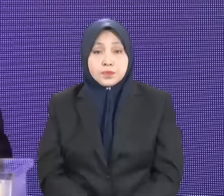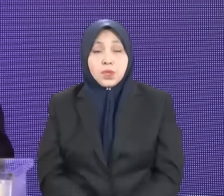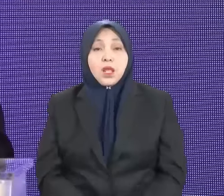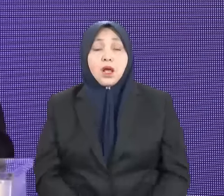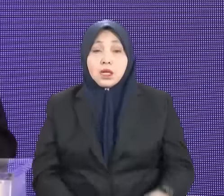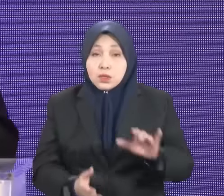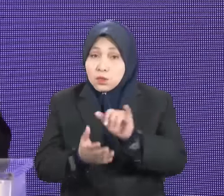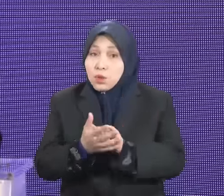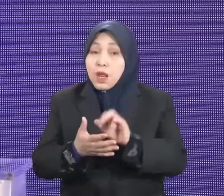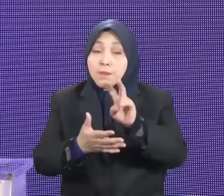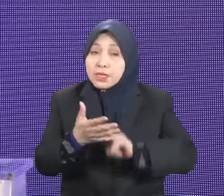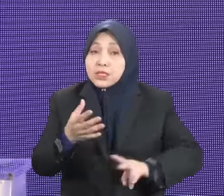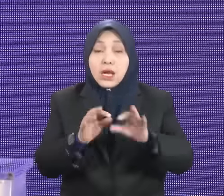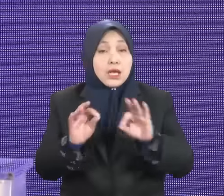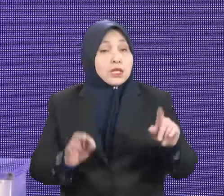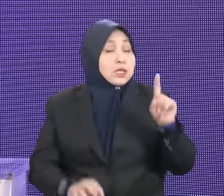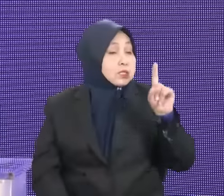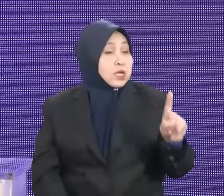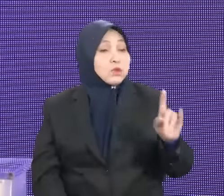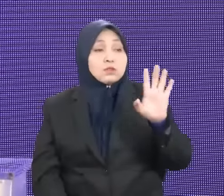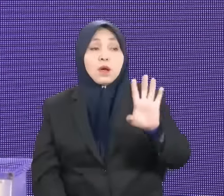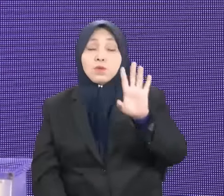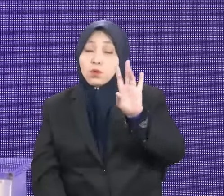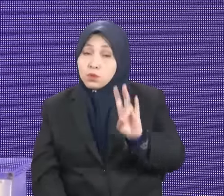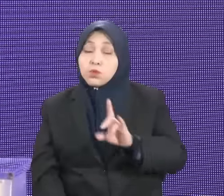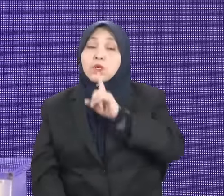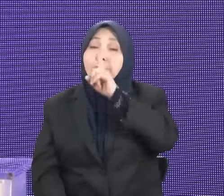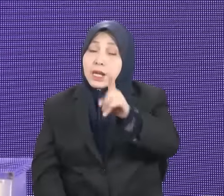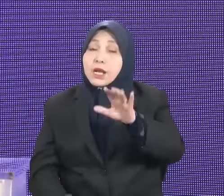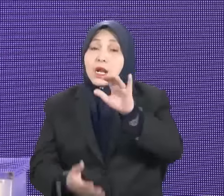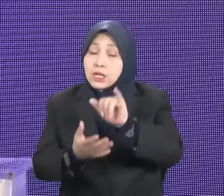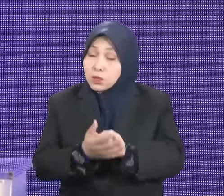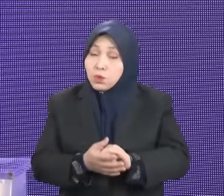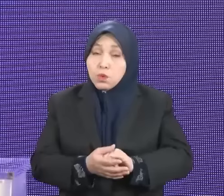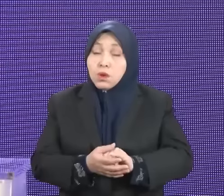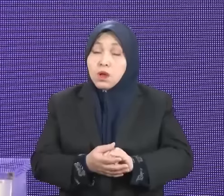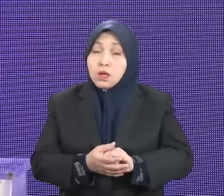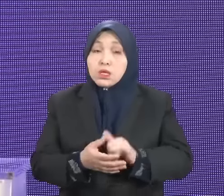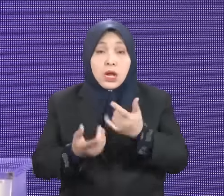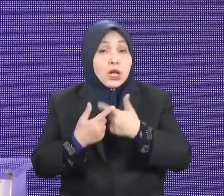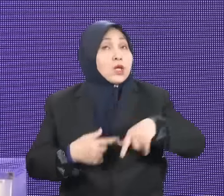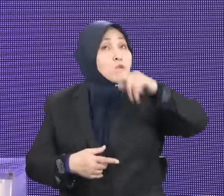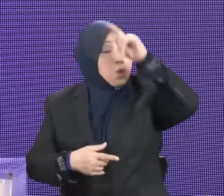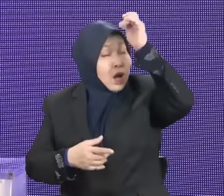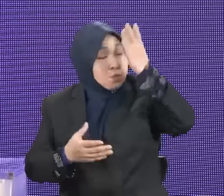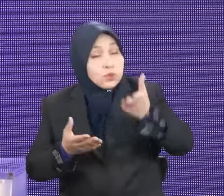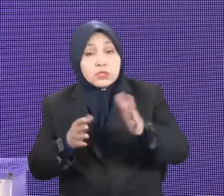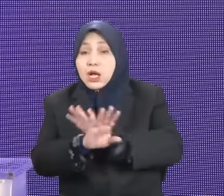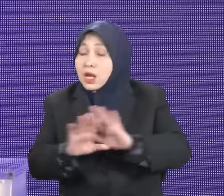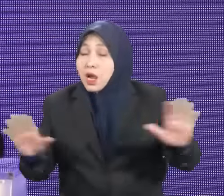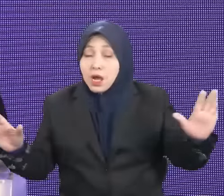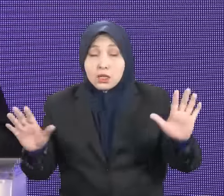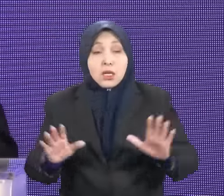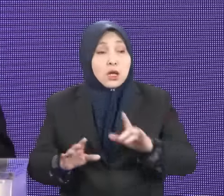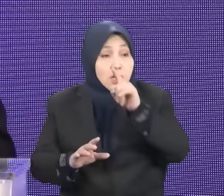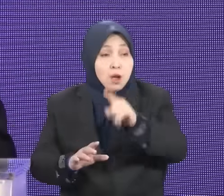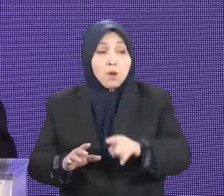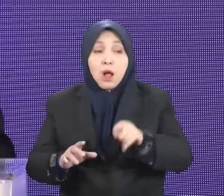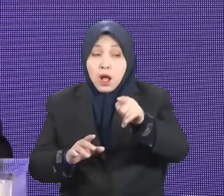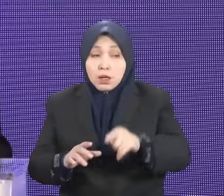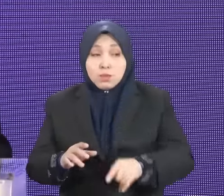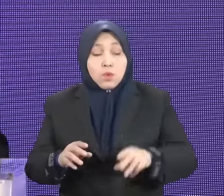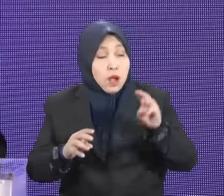bacaan ayat yang ke 147 kebenaran itu al-haq itu daripada Tuhanmu janganlah sekali-kali engkau wahai